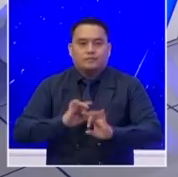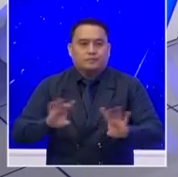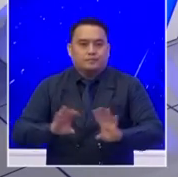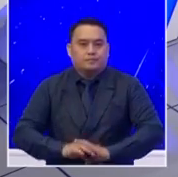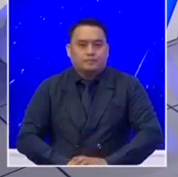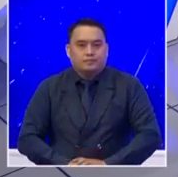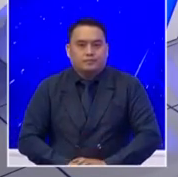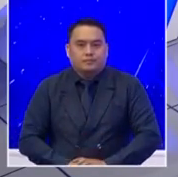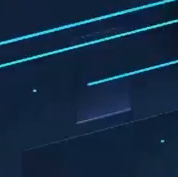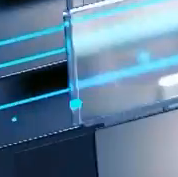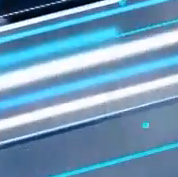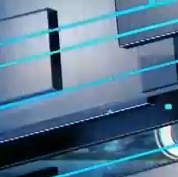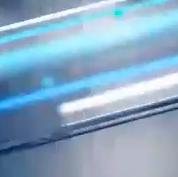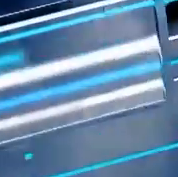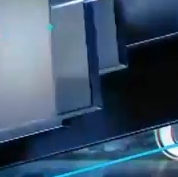важном.